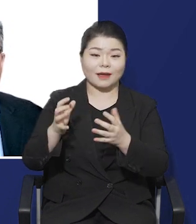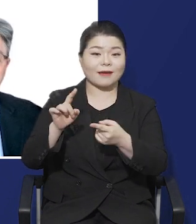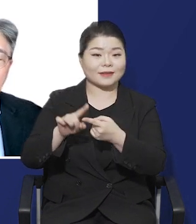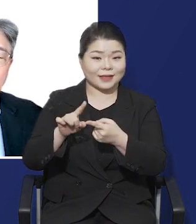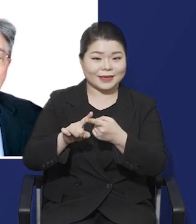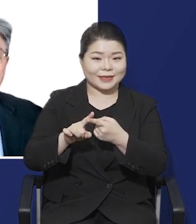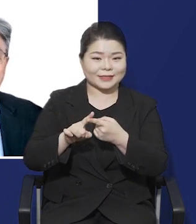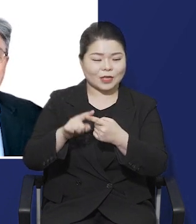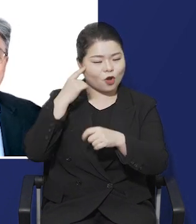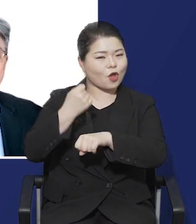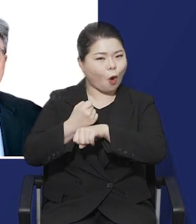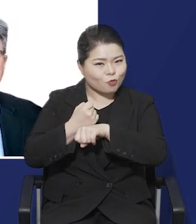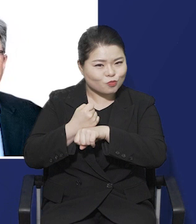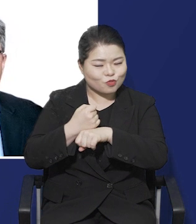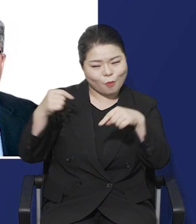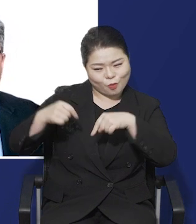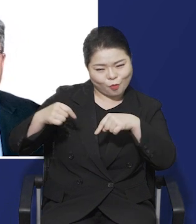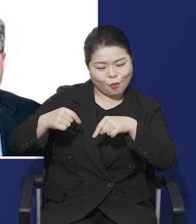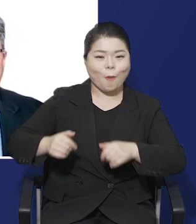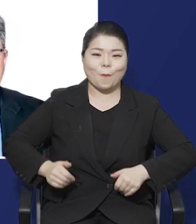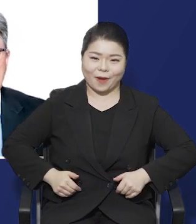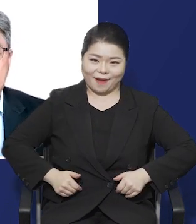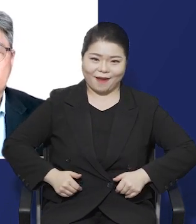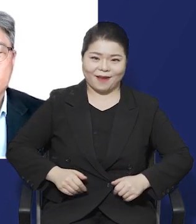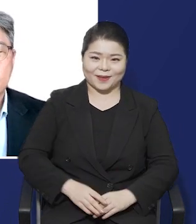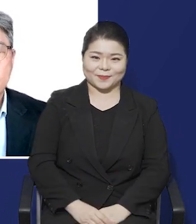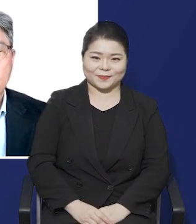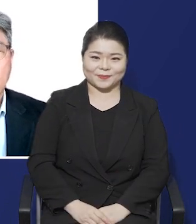대한 깊은 연구와 분석이 이루어져야 합니다.